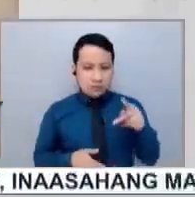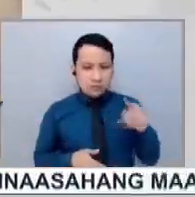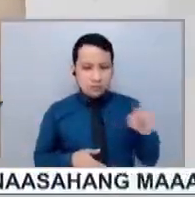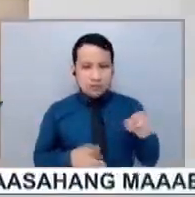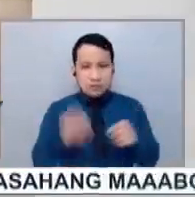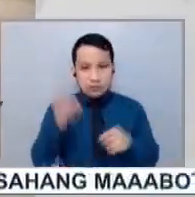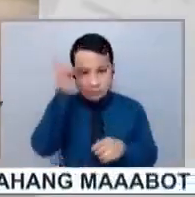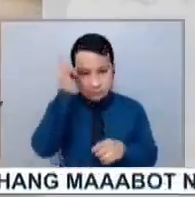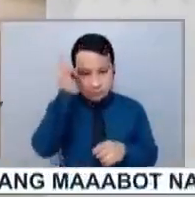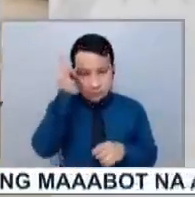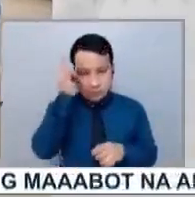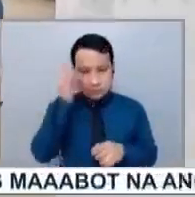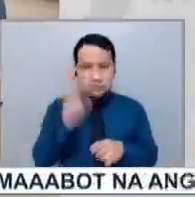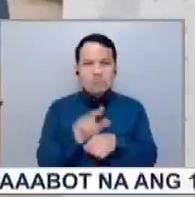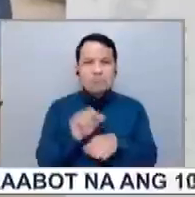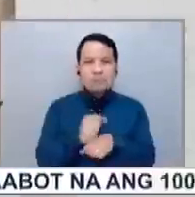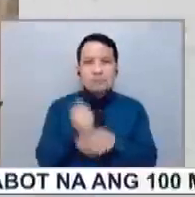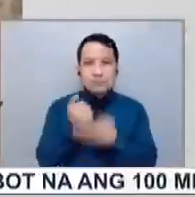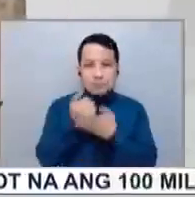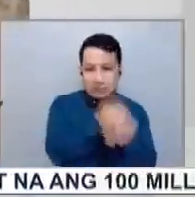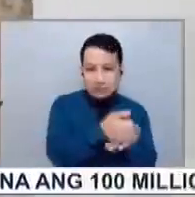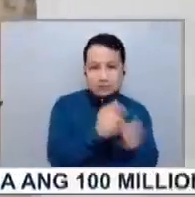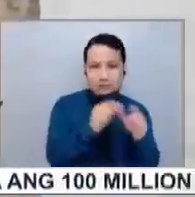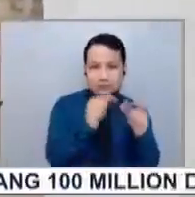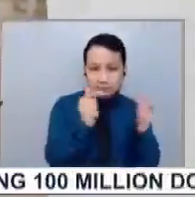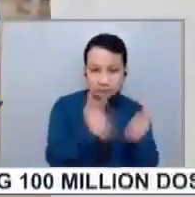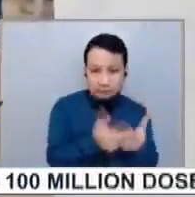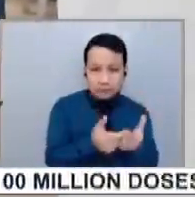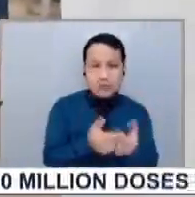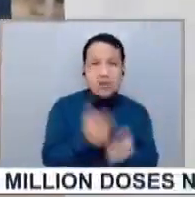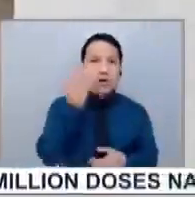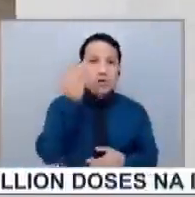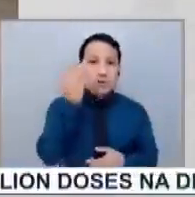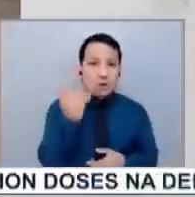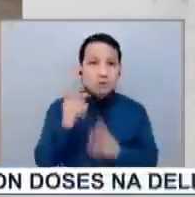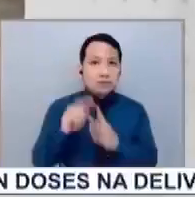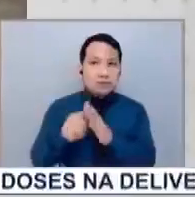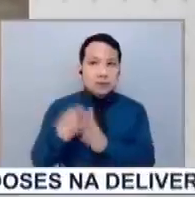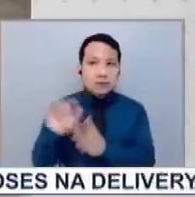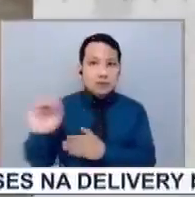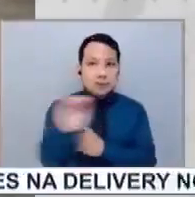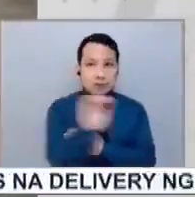livelihood kits na layo matulungan ang mga grupo na makapagsimula ng kanilang kabuhayan.